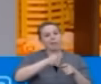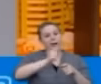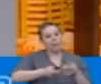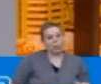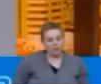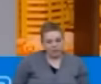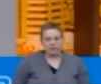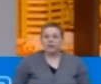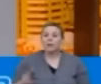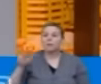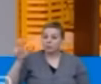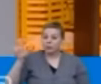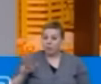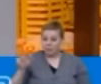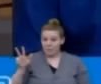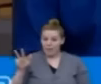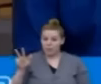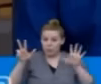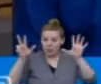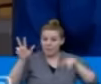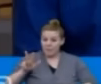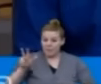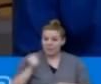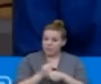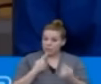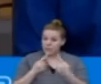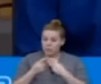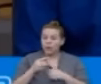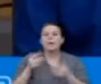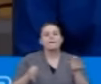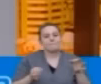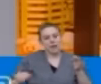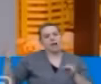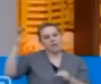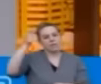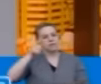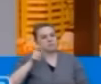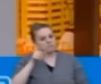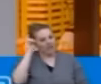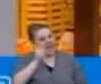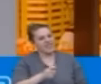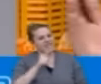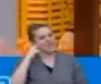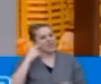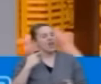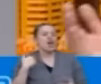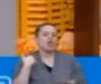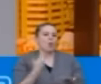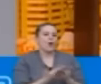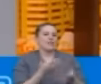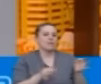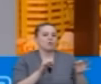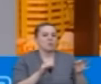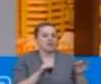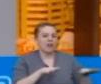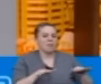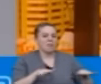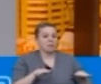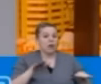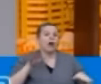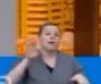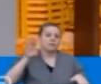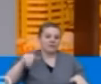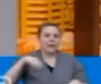במרץ, אם אני מעריכה, בג"ץ ידון בזה, האם זה... בדיוק, בג"ץ מחייב את היועץ המשפטי לממשלה, את ראש הממשלה ואת שמרון